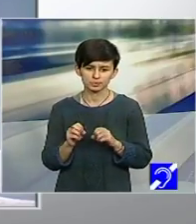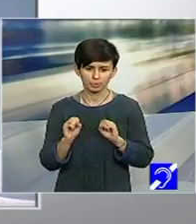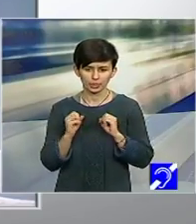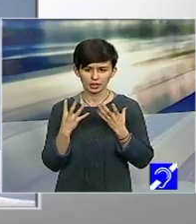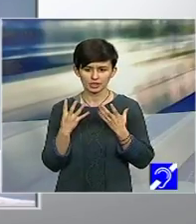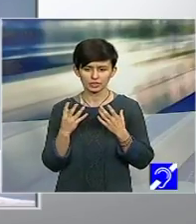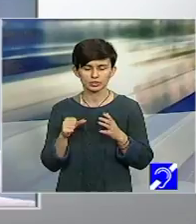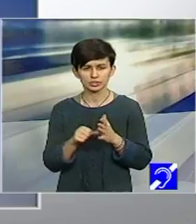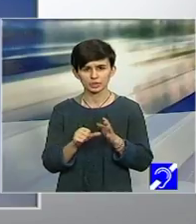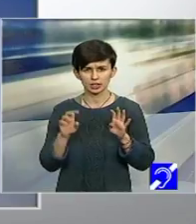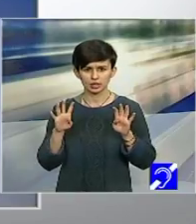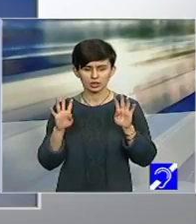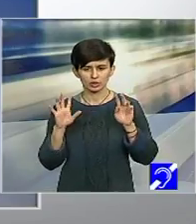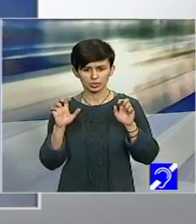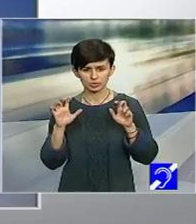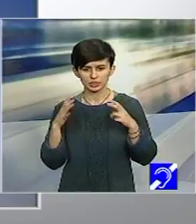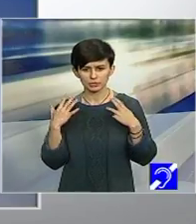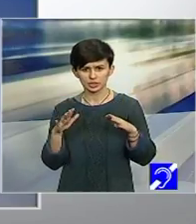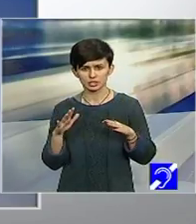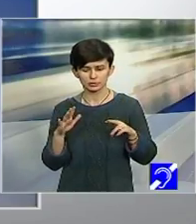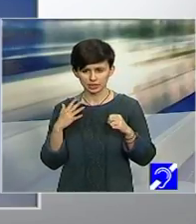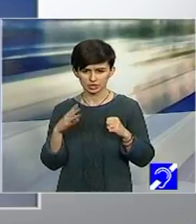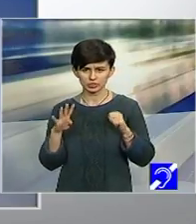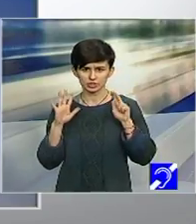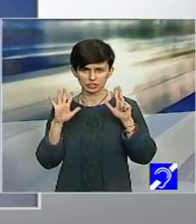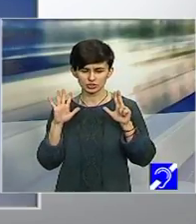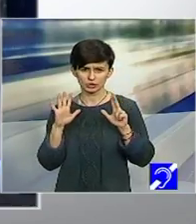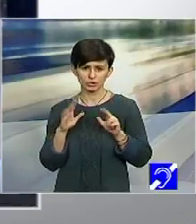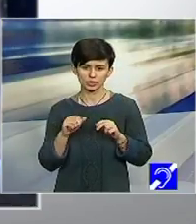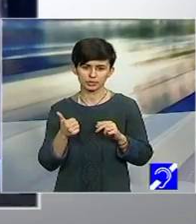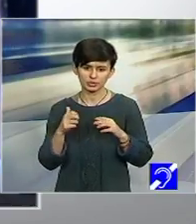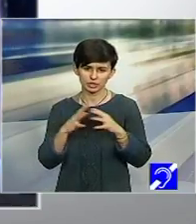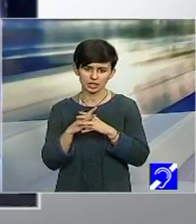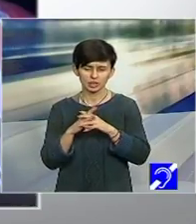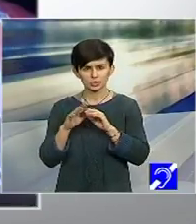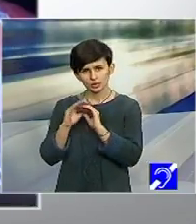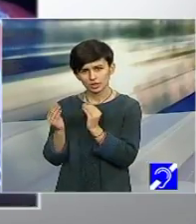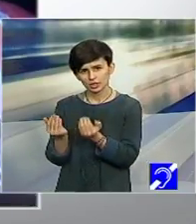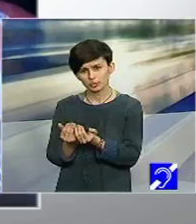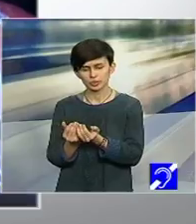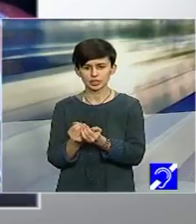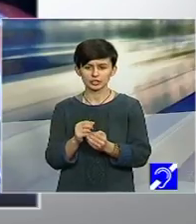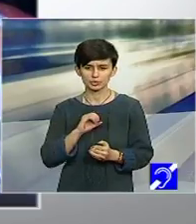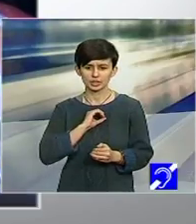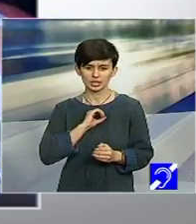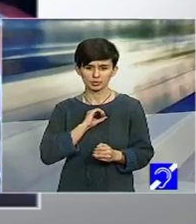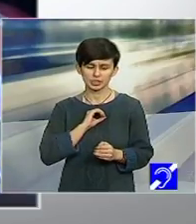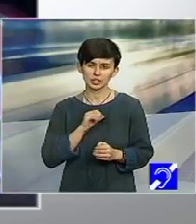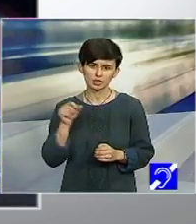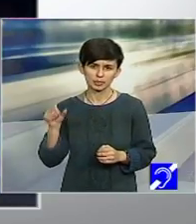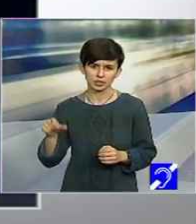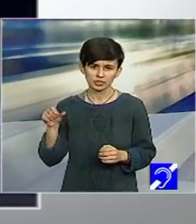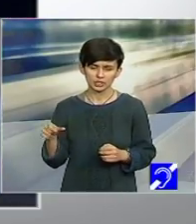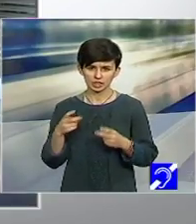războiul de independență, sau primul război mondial, și prin, să le numesc, medalioane a unor mari